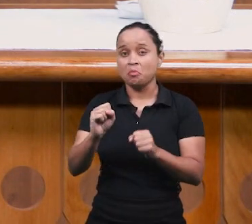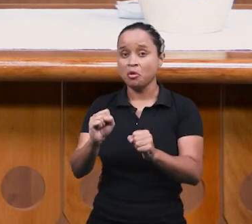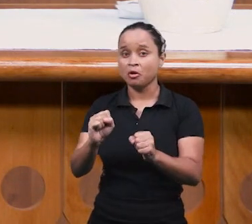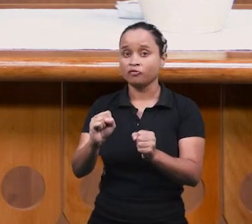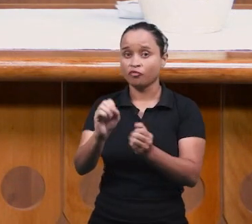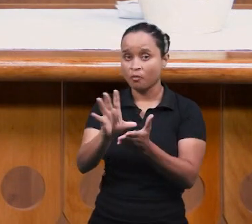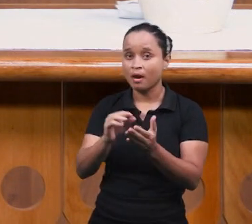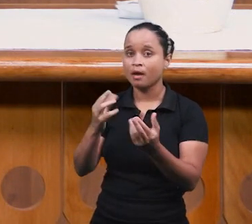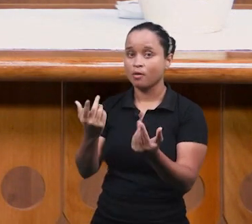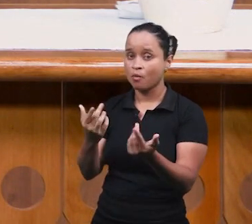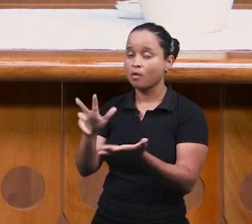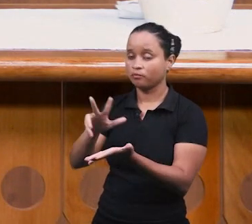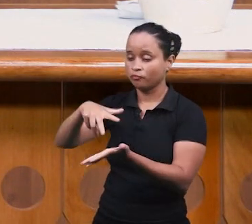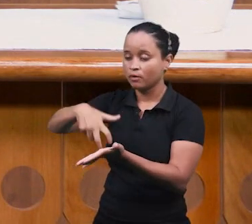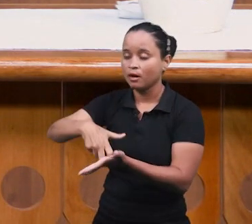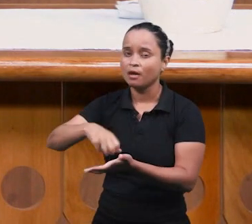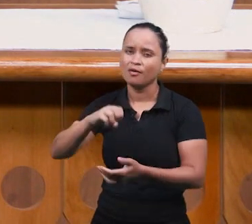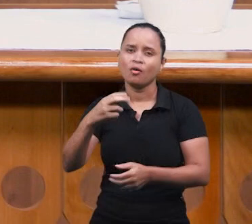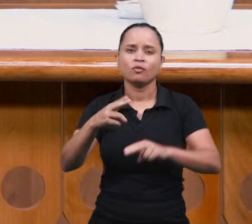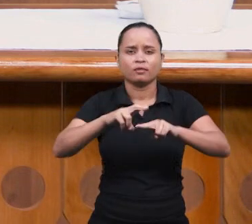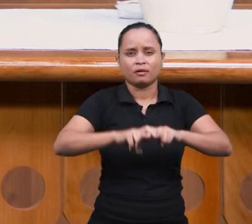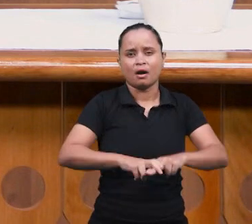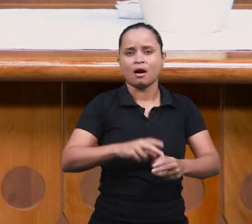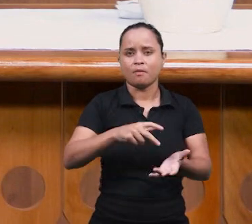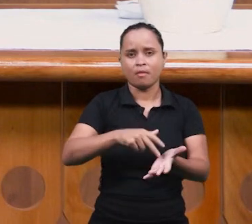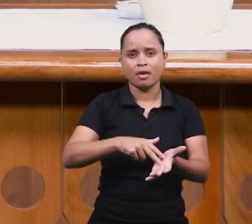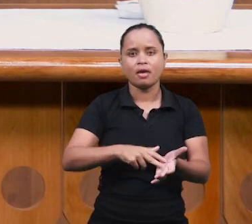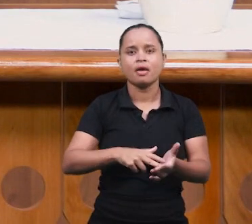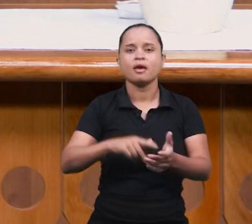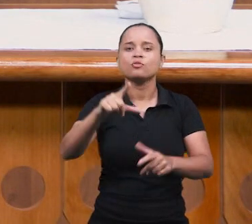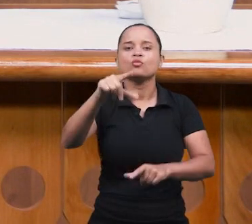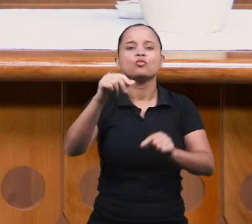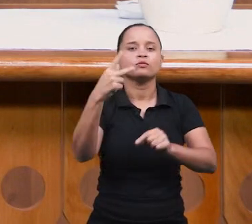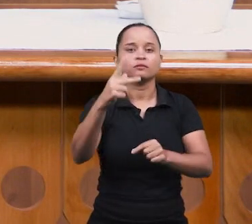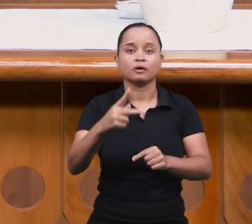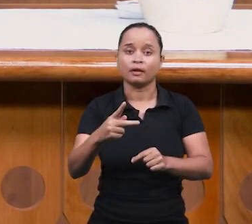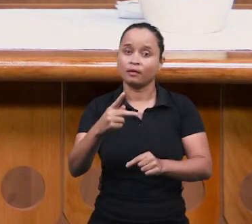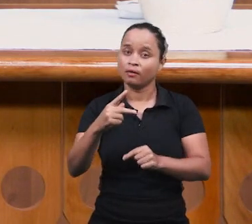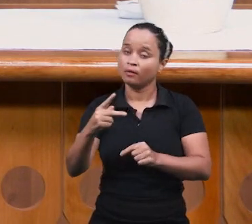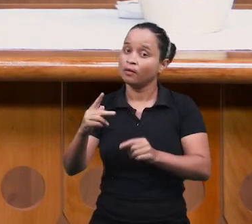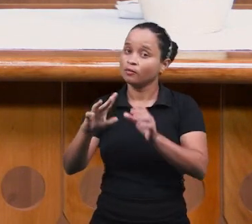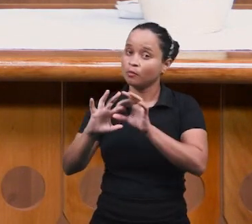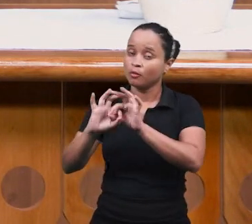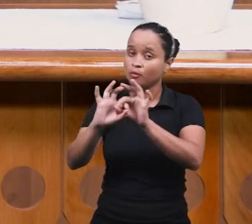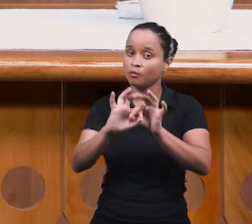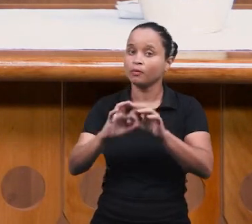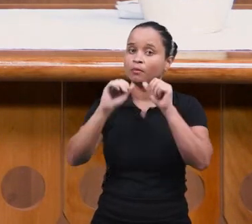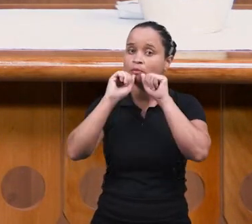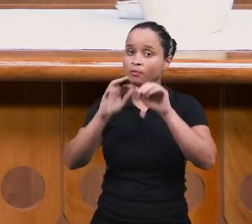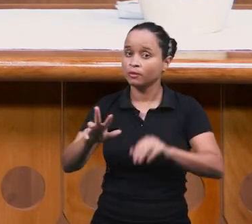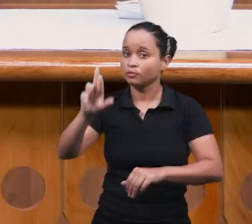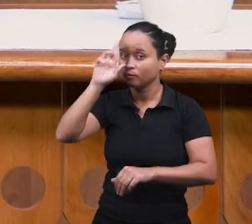nous occuper de ce geste, ils peuvent le faire. Nous allons en ce moment chercher une bénédiction, la communion avec le Seigneur.